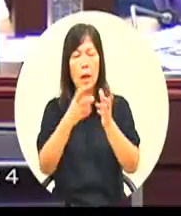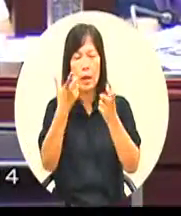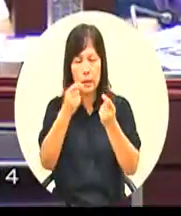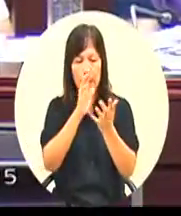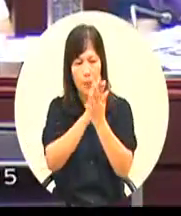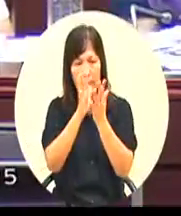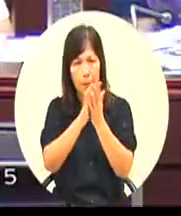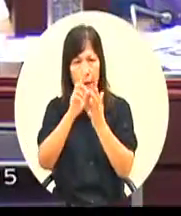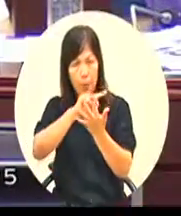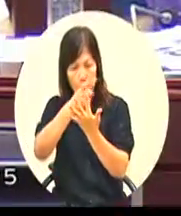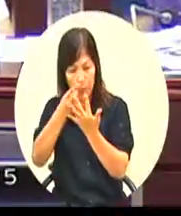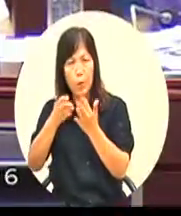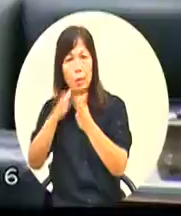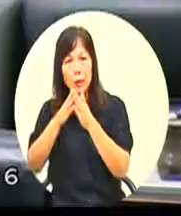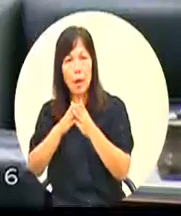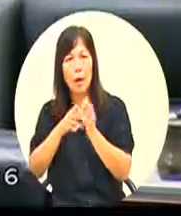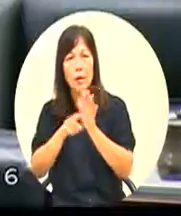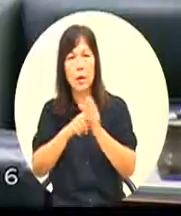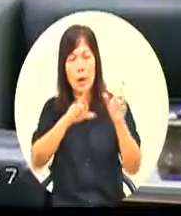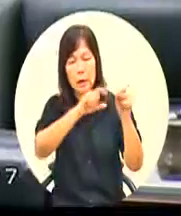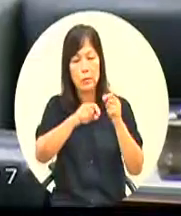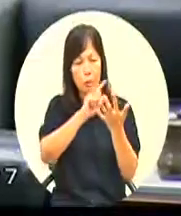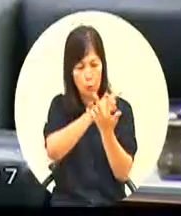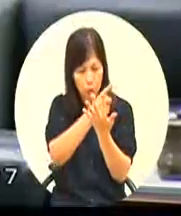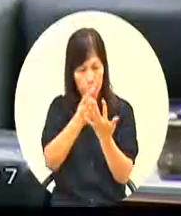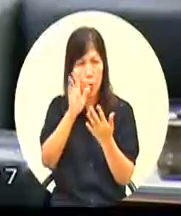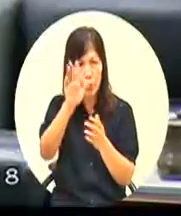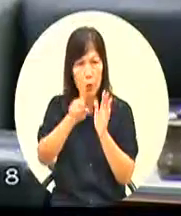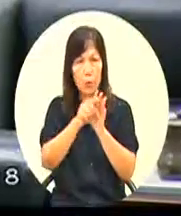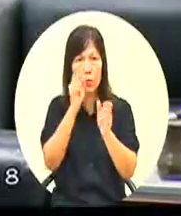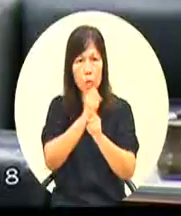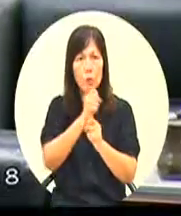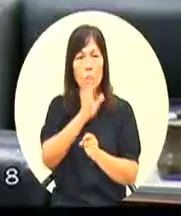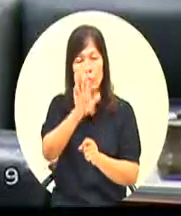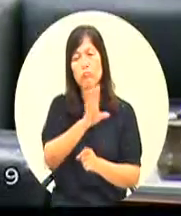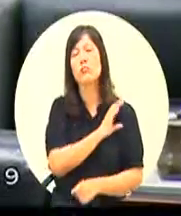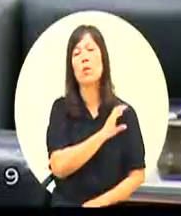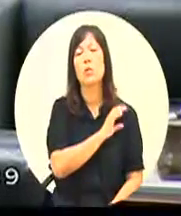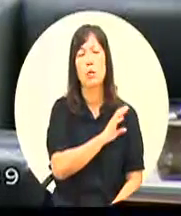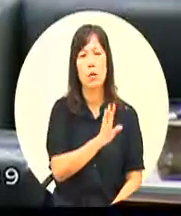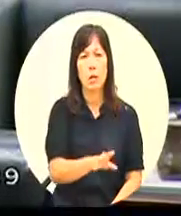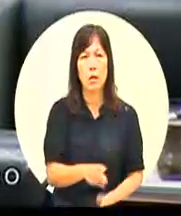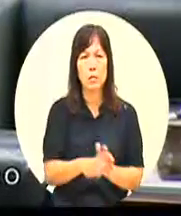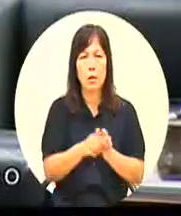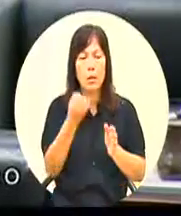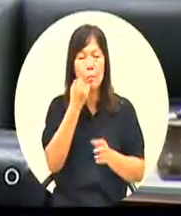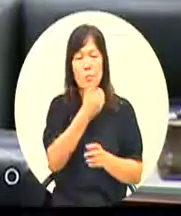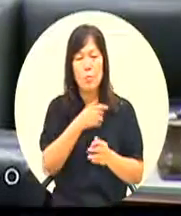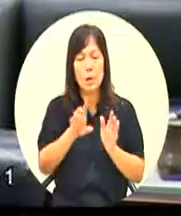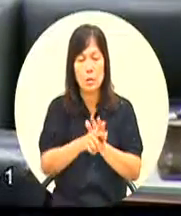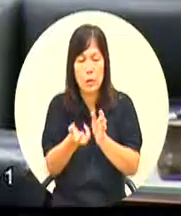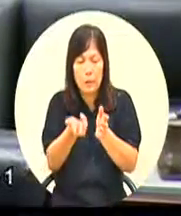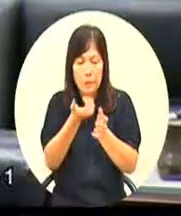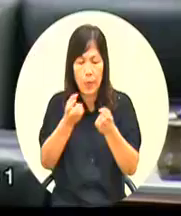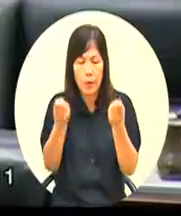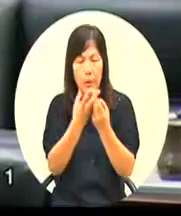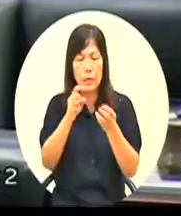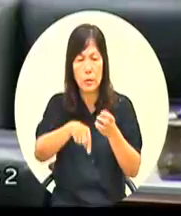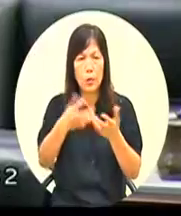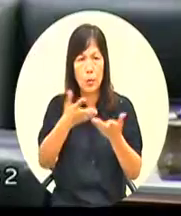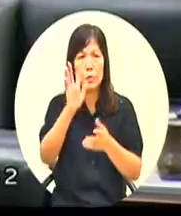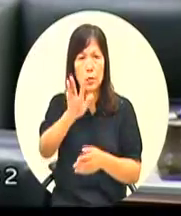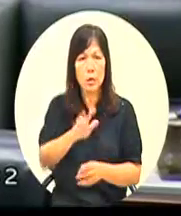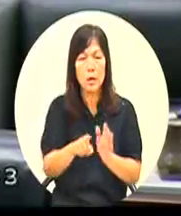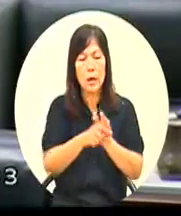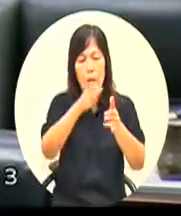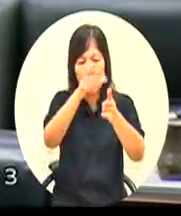啊。 你假如说有照按照这个排定计划在做的话，你就不可能有发生前面这个问题了。 那个